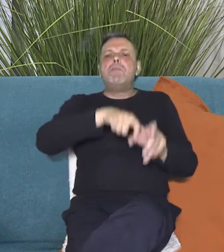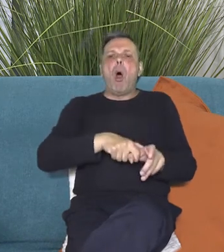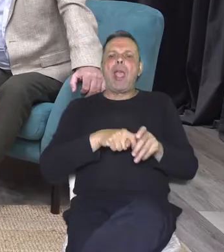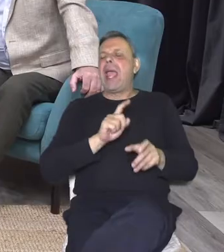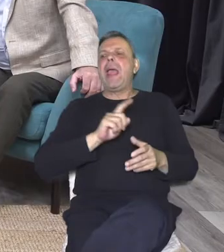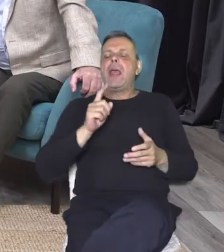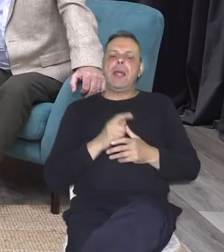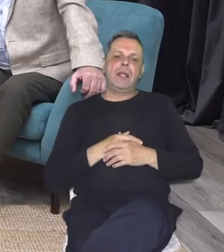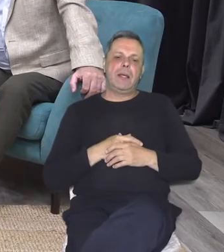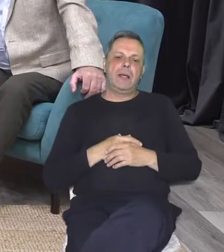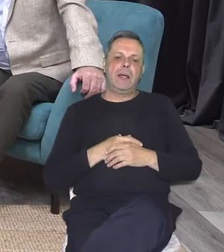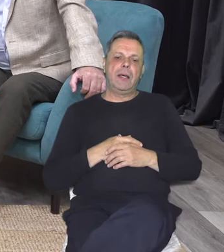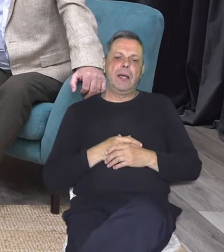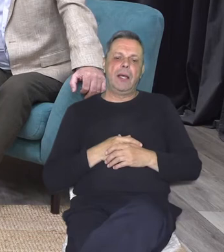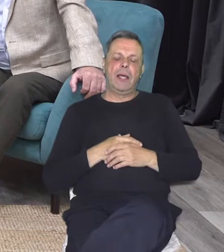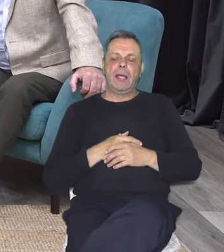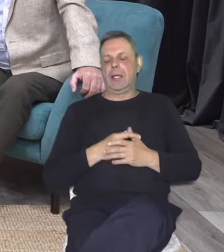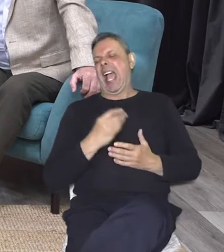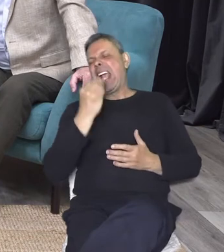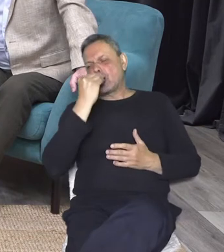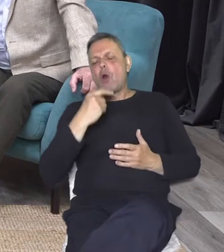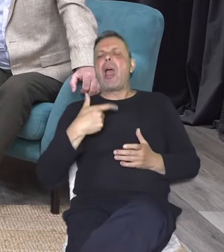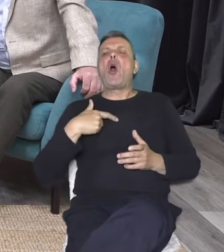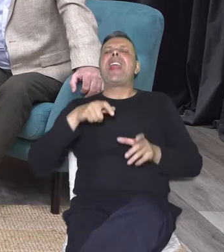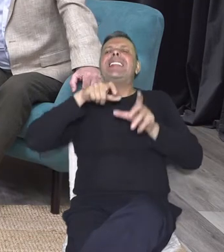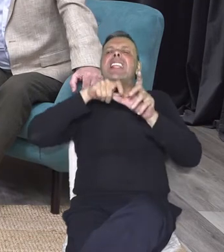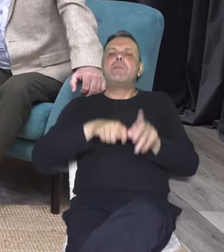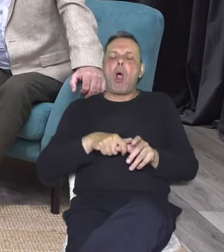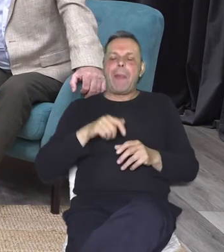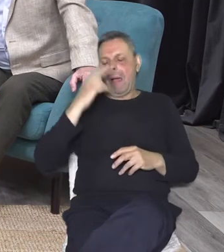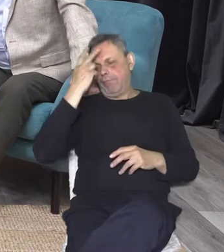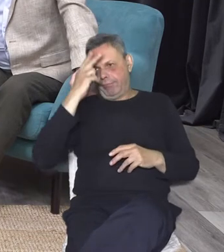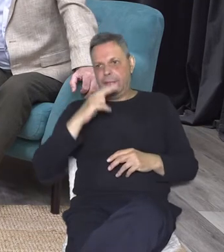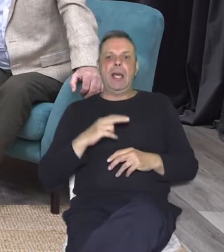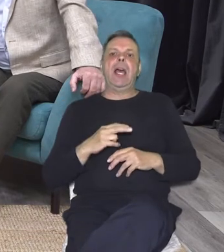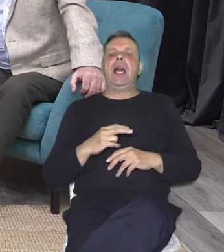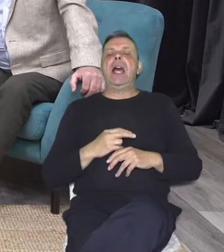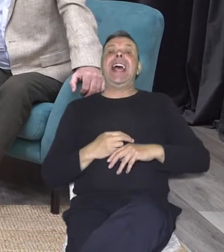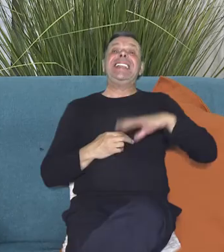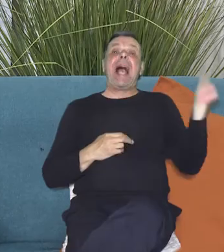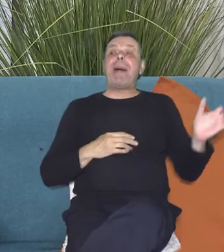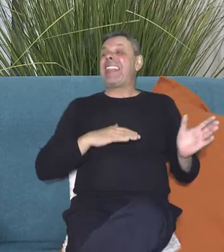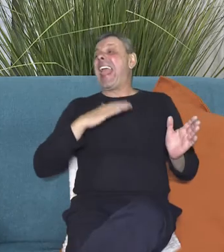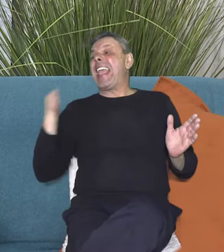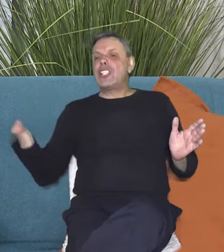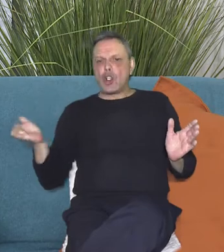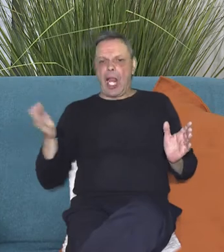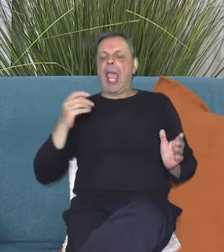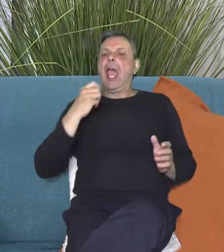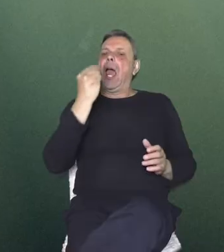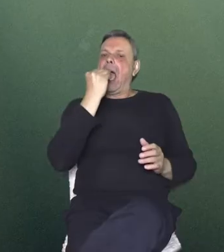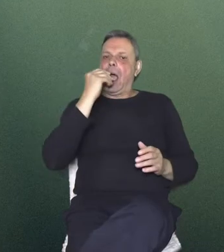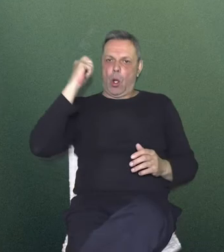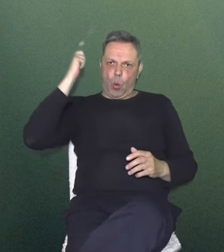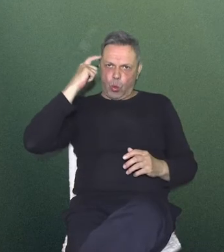spoj, ne samo, znači gastronomija kod nas je spoj i zapadne i istočne gastronomske